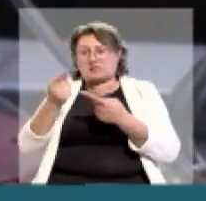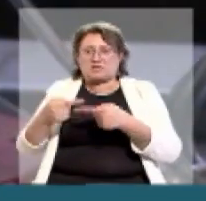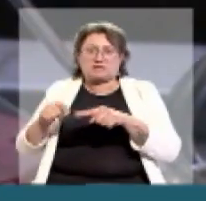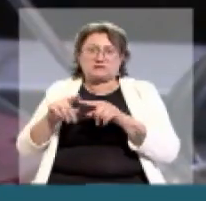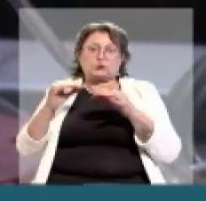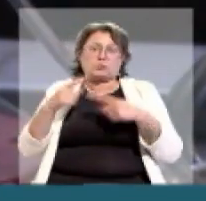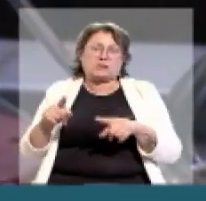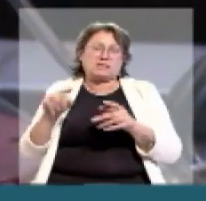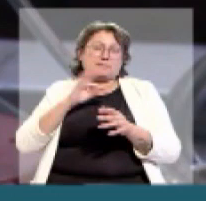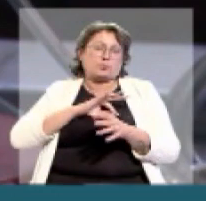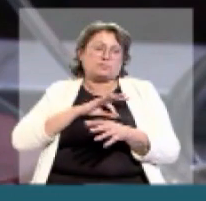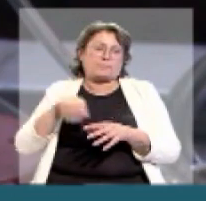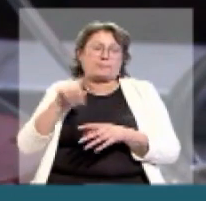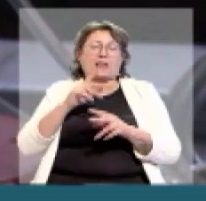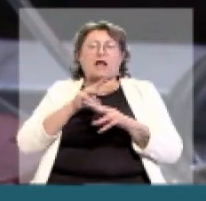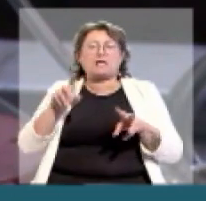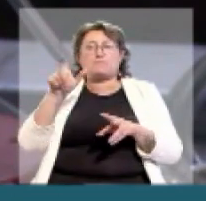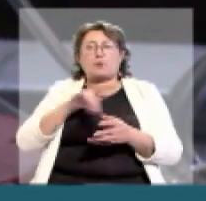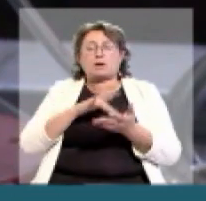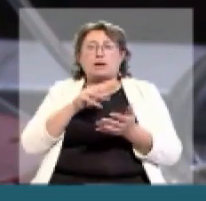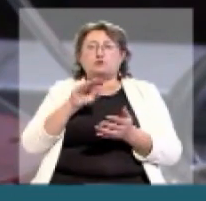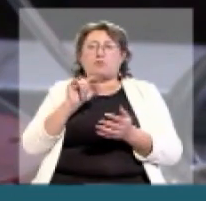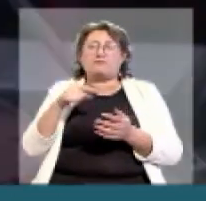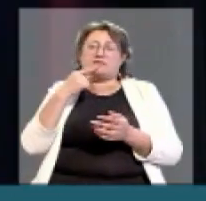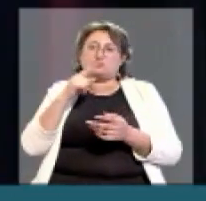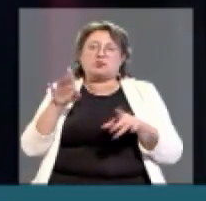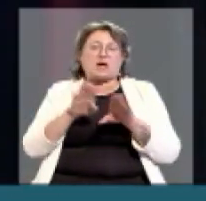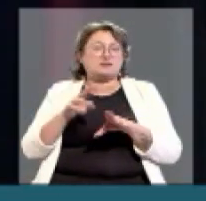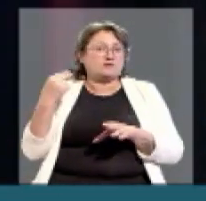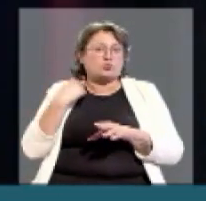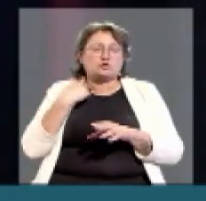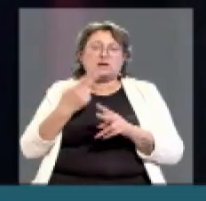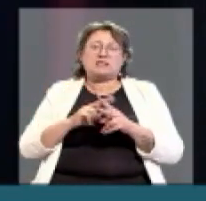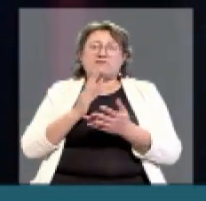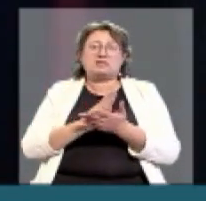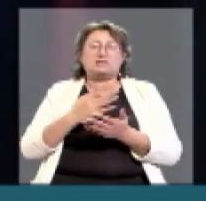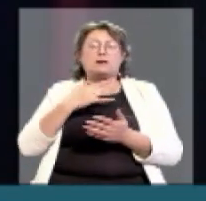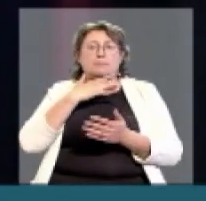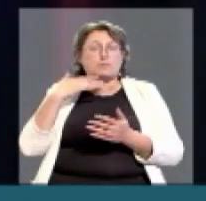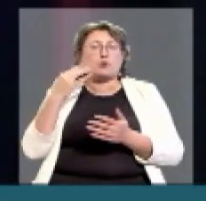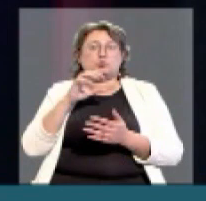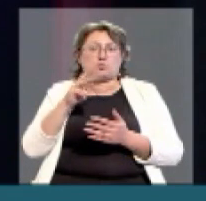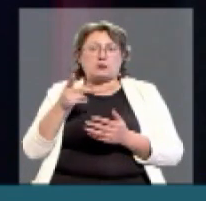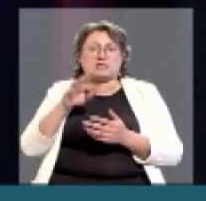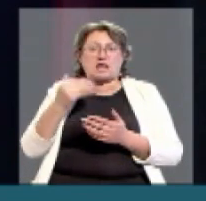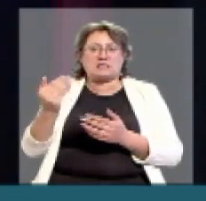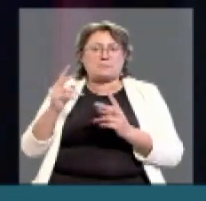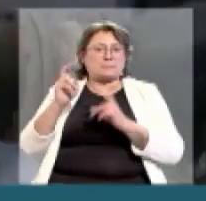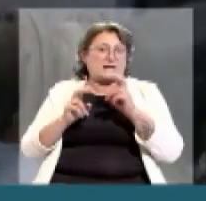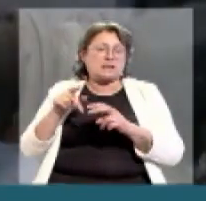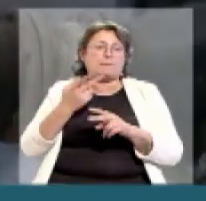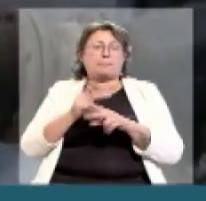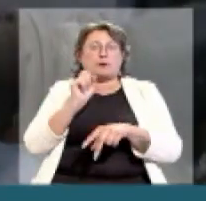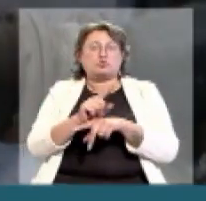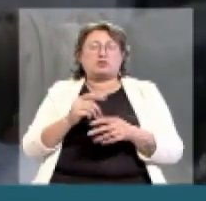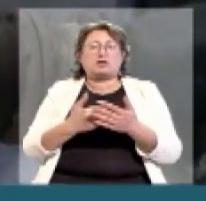организации и другие потребители. Аким города Марат Жандубаев подчеркнул, что такая задолженность является значительной суммой для коммунальщиков и поручил